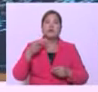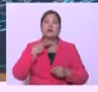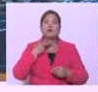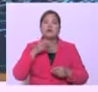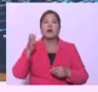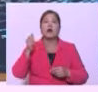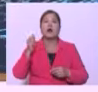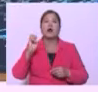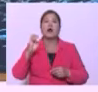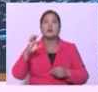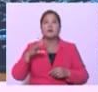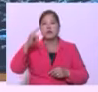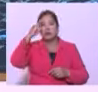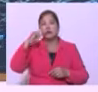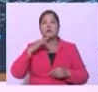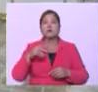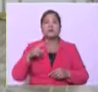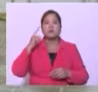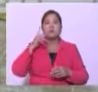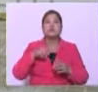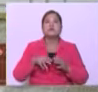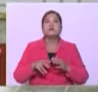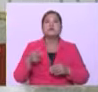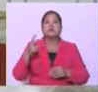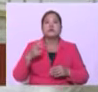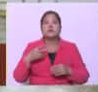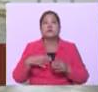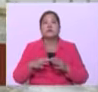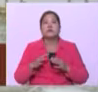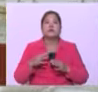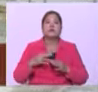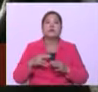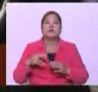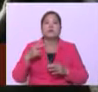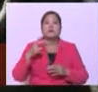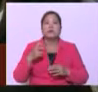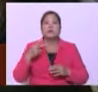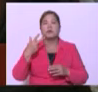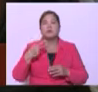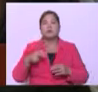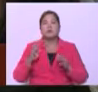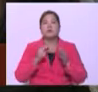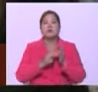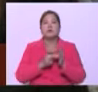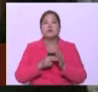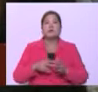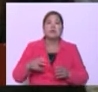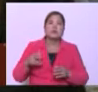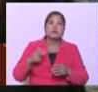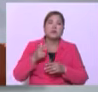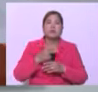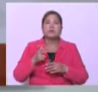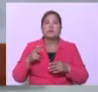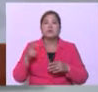Казахстане. Напомню, в регионе сегодня были открыты 250 участков референдума, в том числе 238 работали напрямую с населением. В